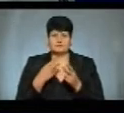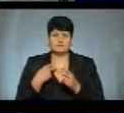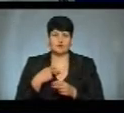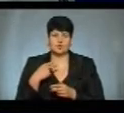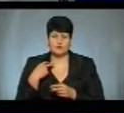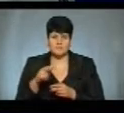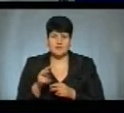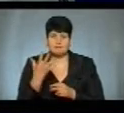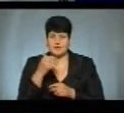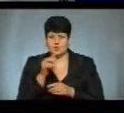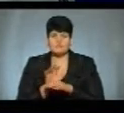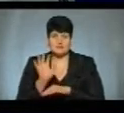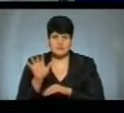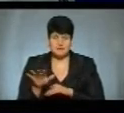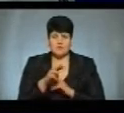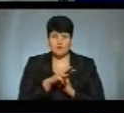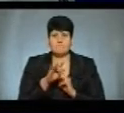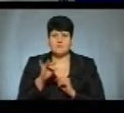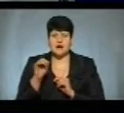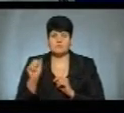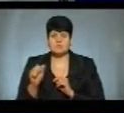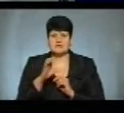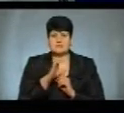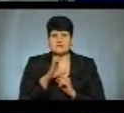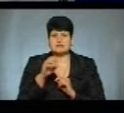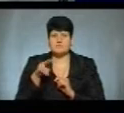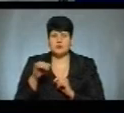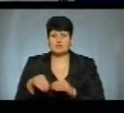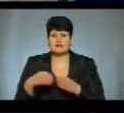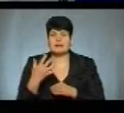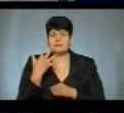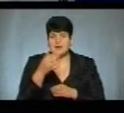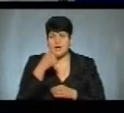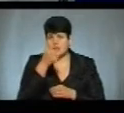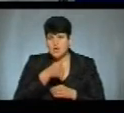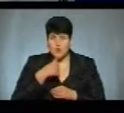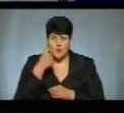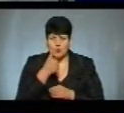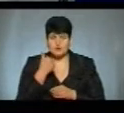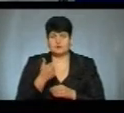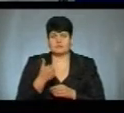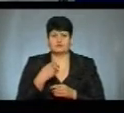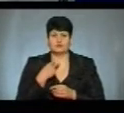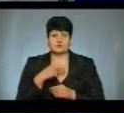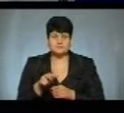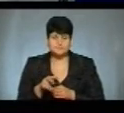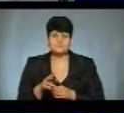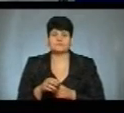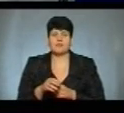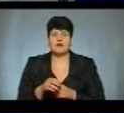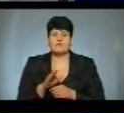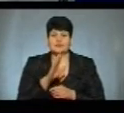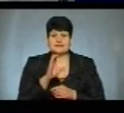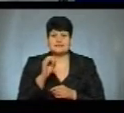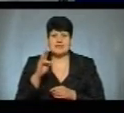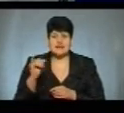років заслання. Миколі Мармусу і Степанові Сапеляку дали по 5 років виправ трудової колонії і 3 роки заслання. Володимиру